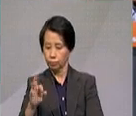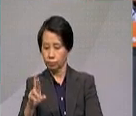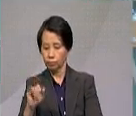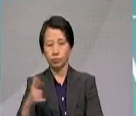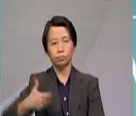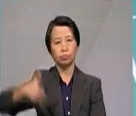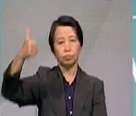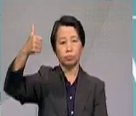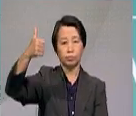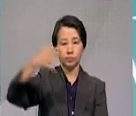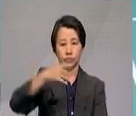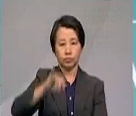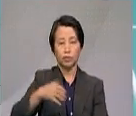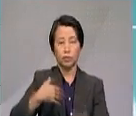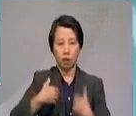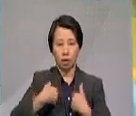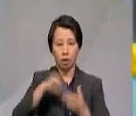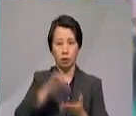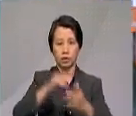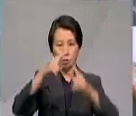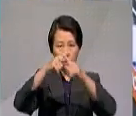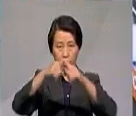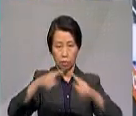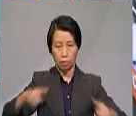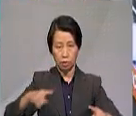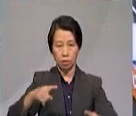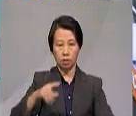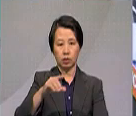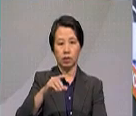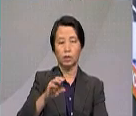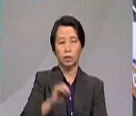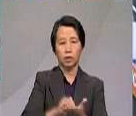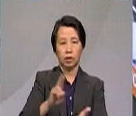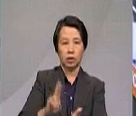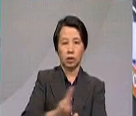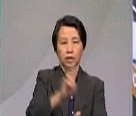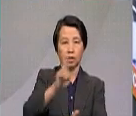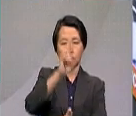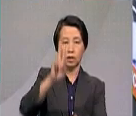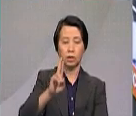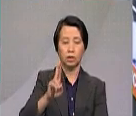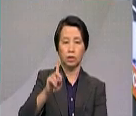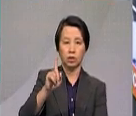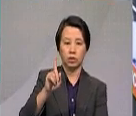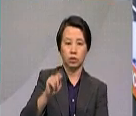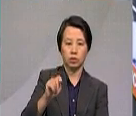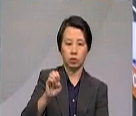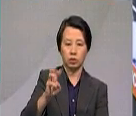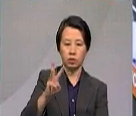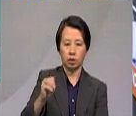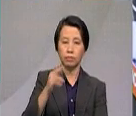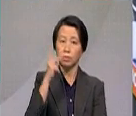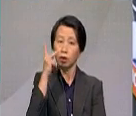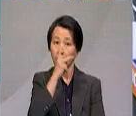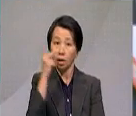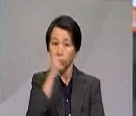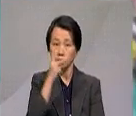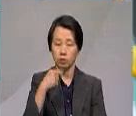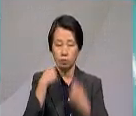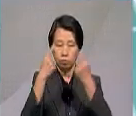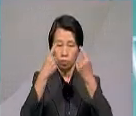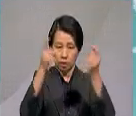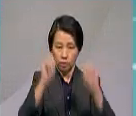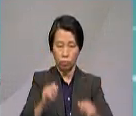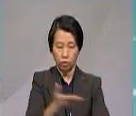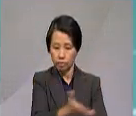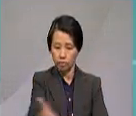juara sulung kejohanan yang berlangsung di Dewan Seri Sarjana Universiti Tenaga Nasional UNITEN Kajang. Kejayaan itu membolehkan